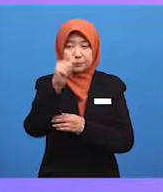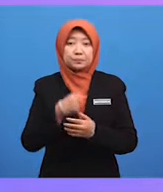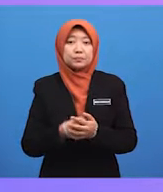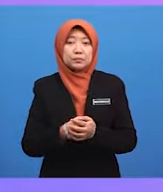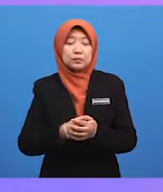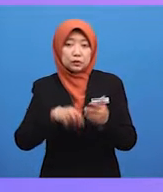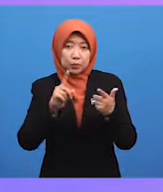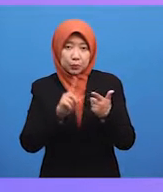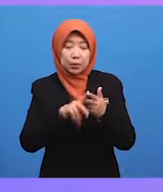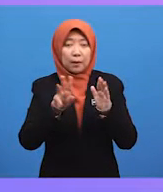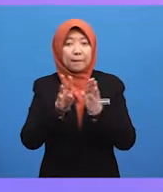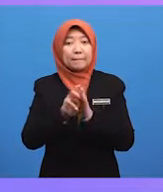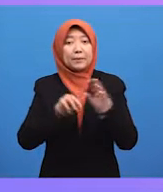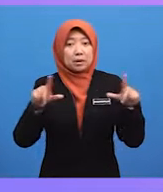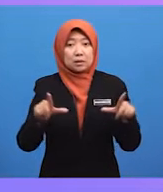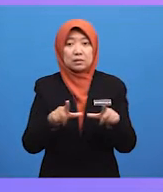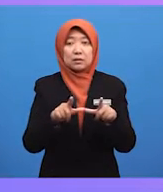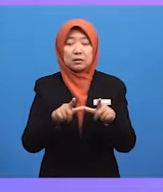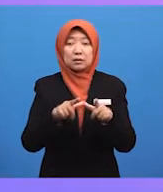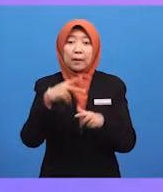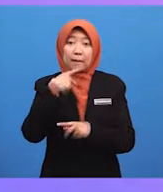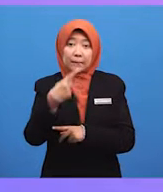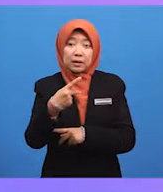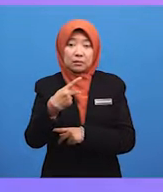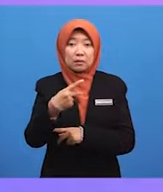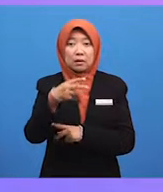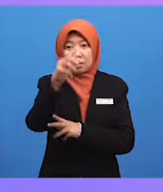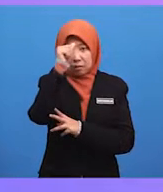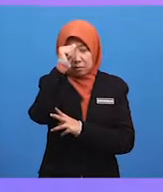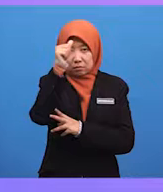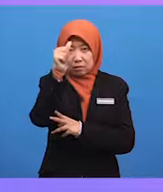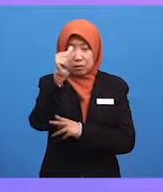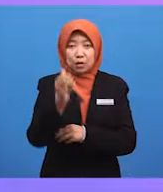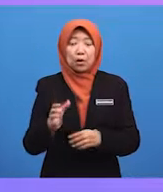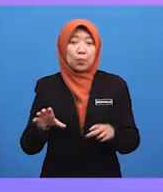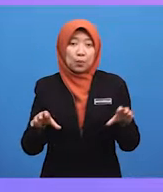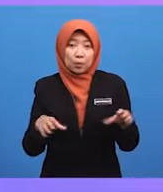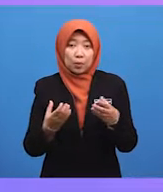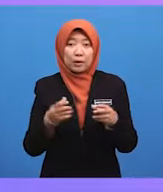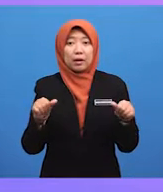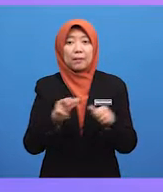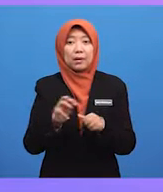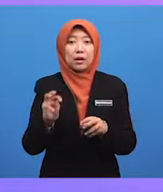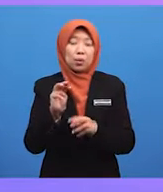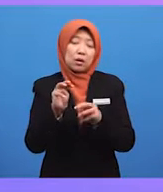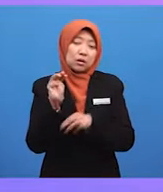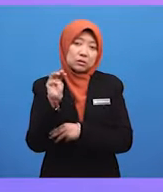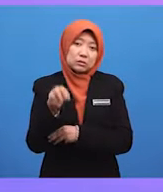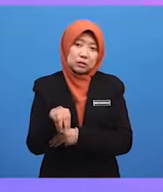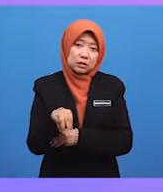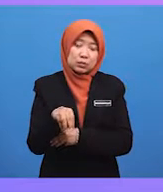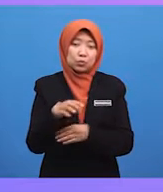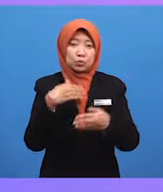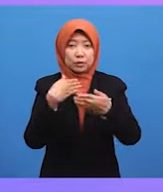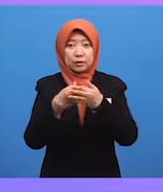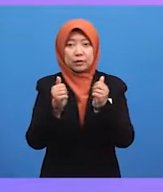perintah Allah. Mari sama-sama kita melaksanakan amalan wajib dan sunat untuk mendekatkan diri kepada